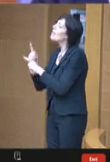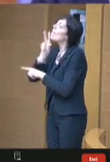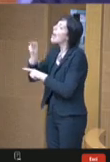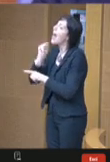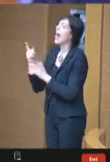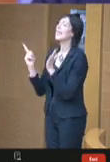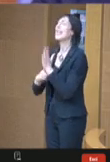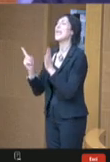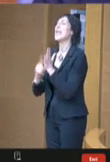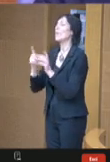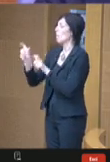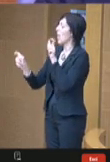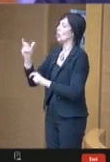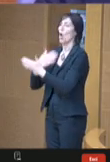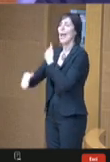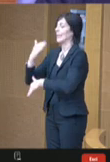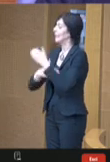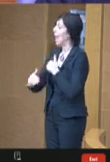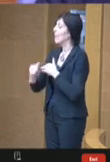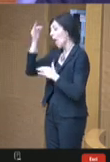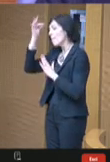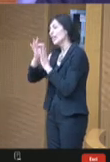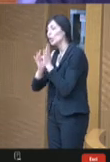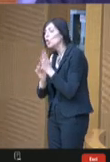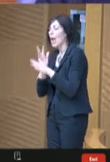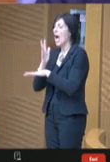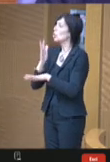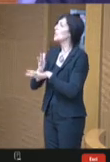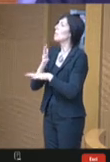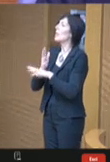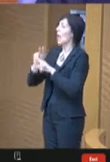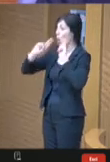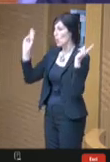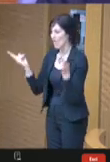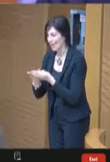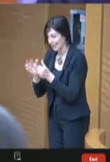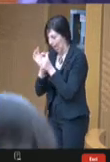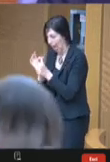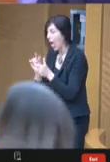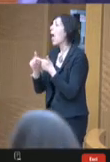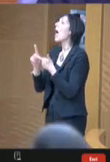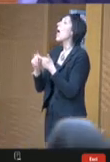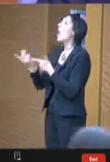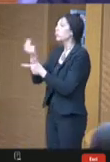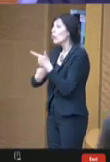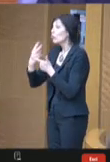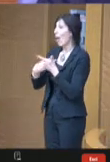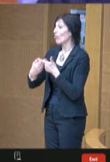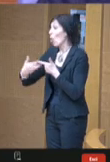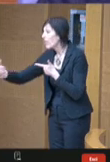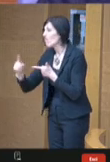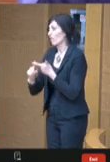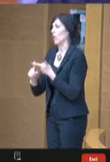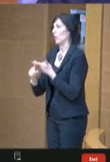persone con disabilità. Principi quali l'accessibilità universale, quali il progetto di vita, che